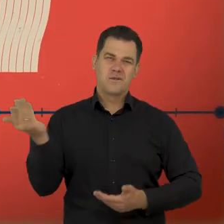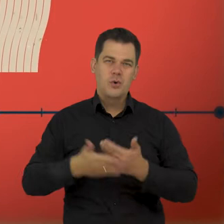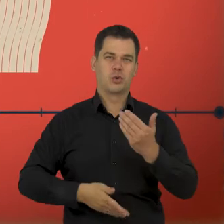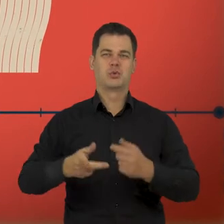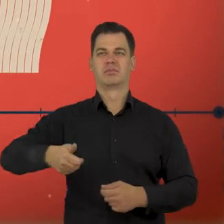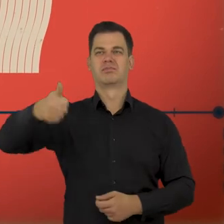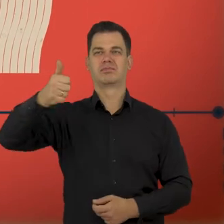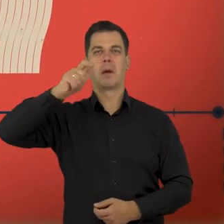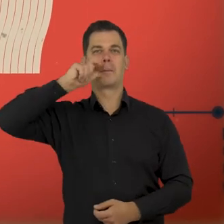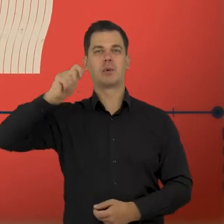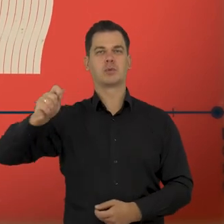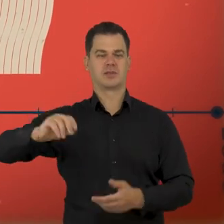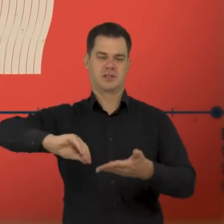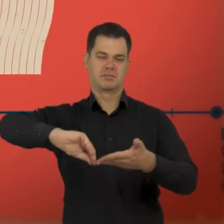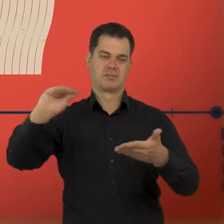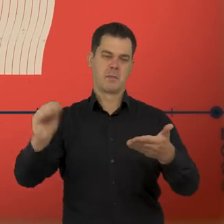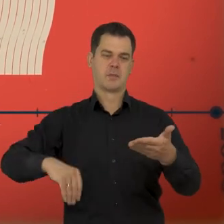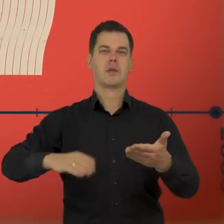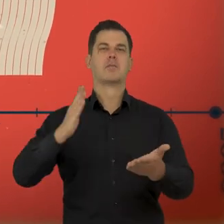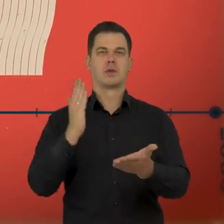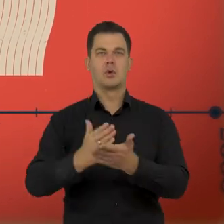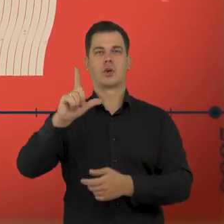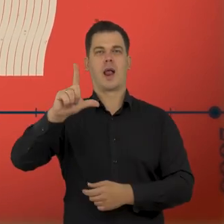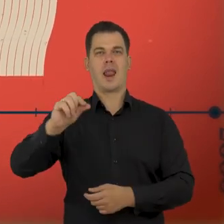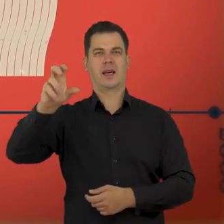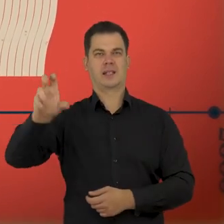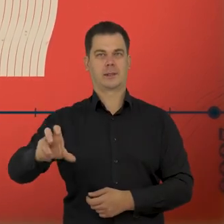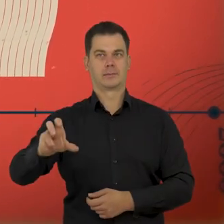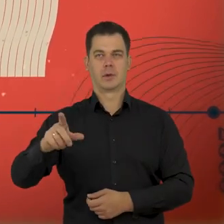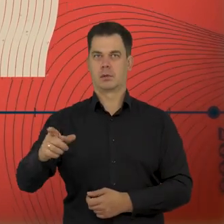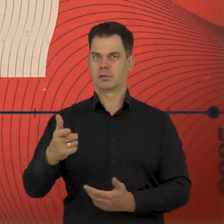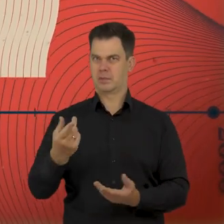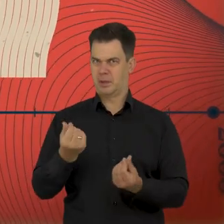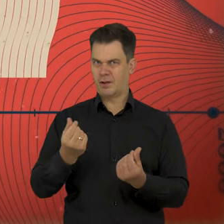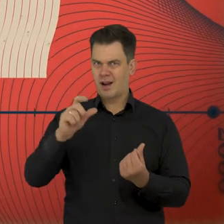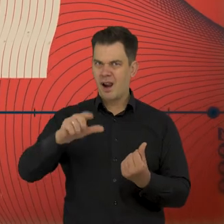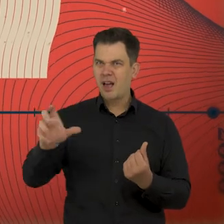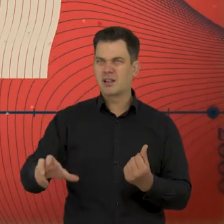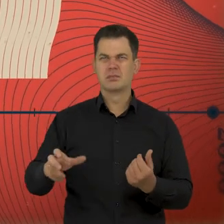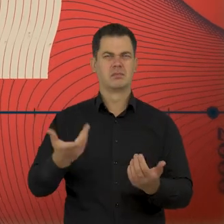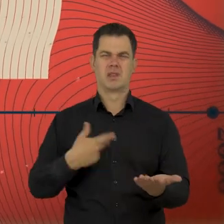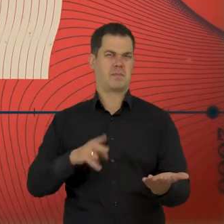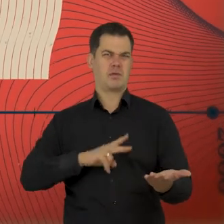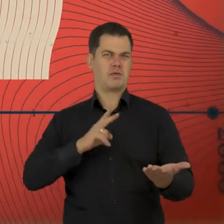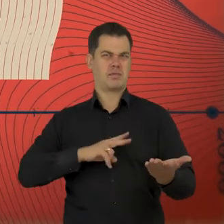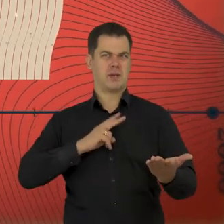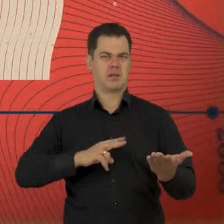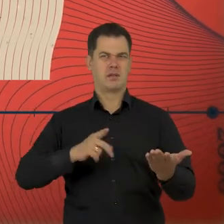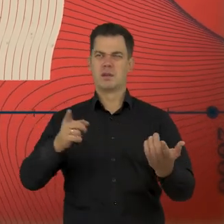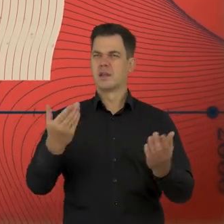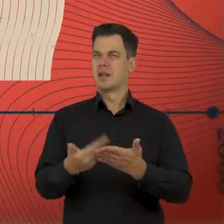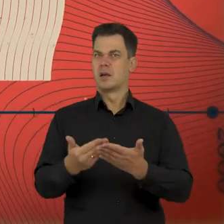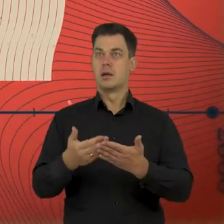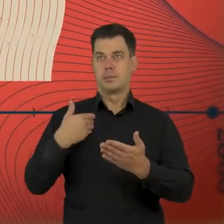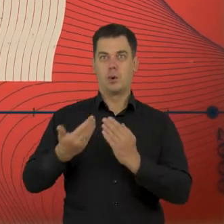końcu naczelnik Józef Piłsudski podpisał dekret, w którym wprowadził w życie Lecha. Nie wszystkim się to podobało, zwłaszcza że